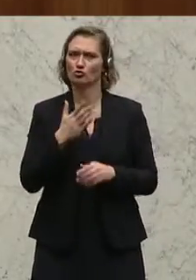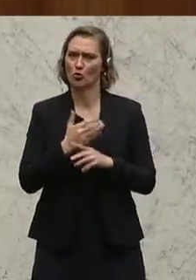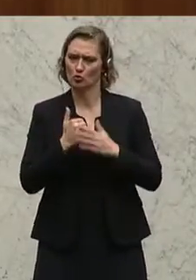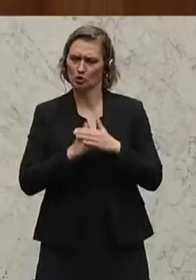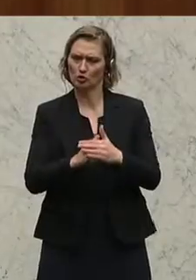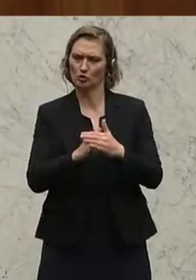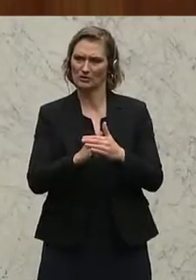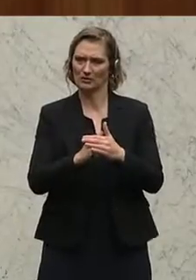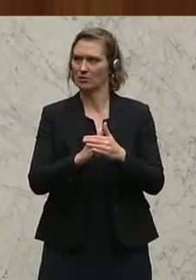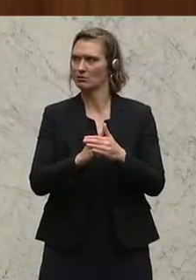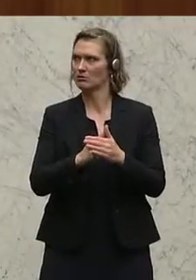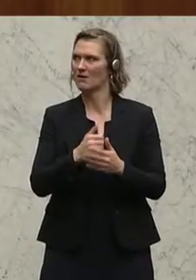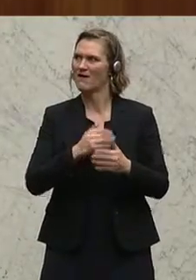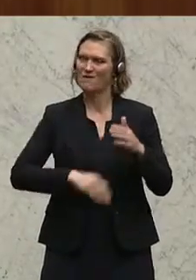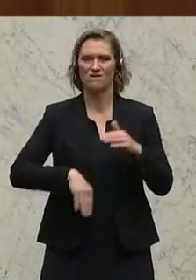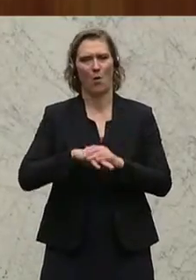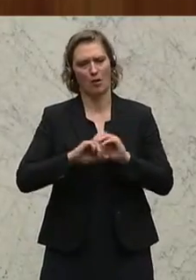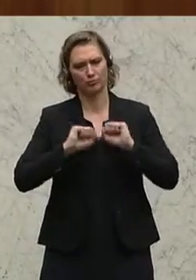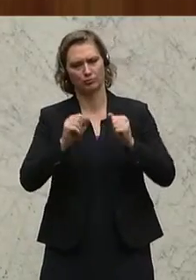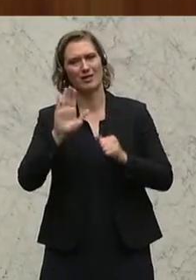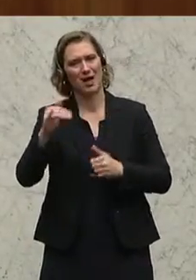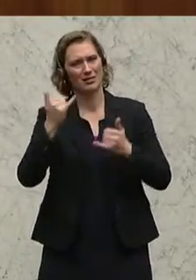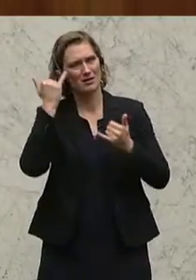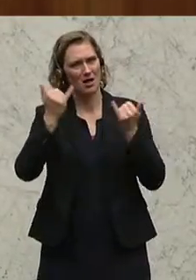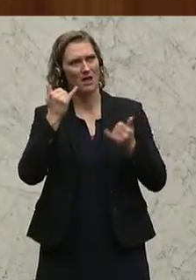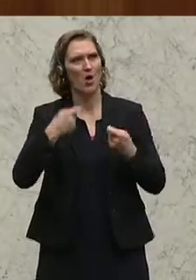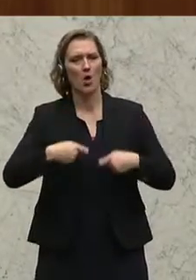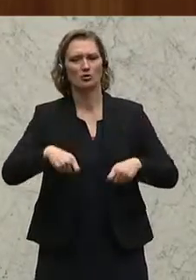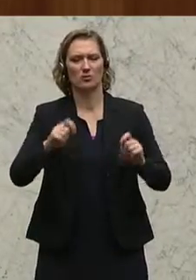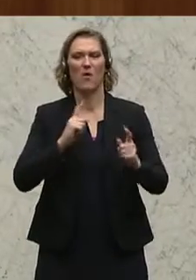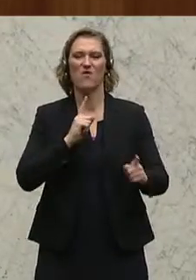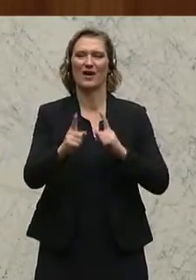wirklich mit vollem Engagement Ihre Initiativen zum Ausbau der